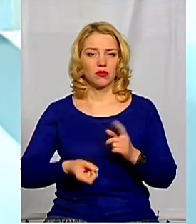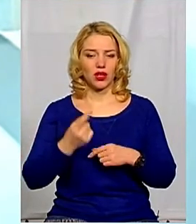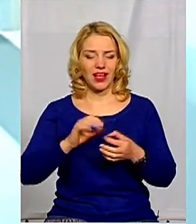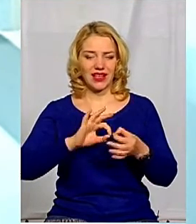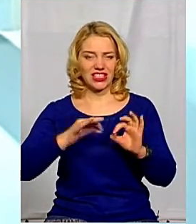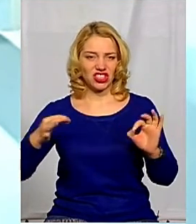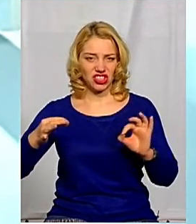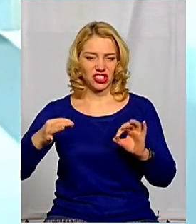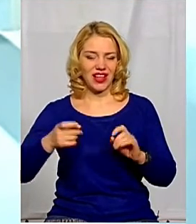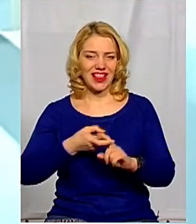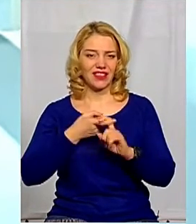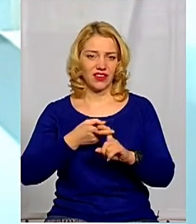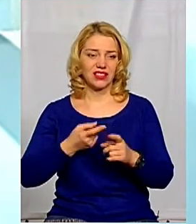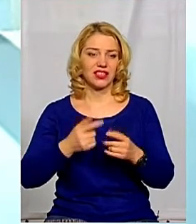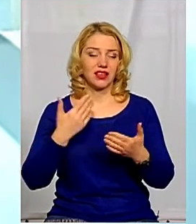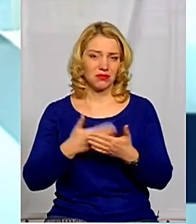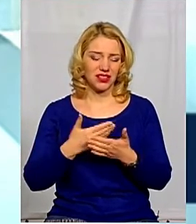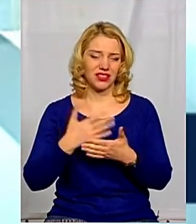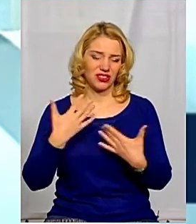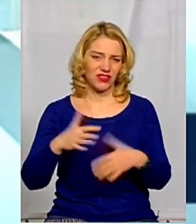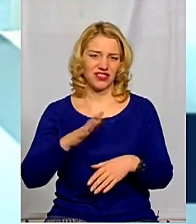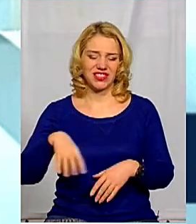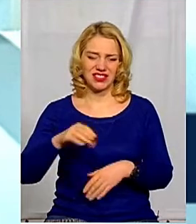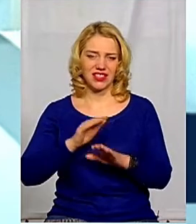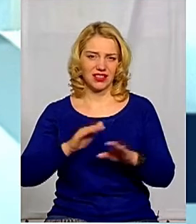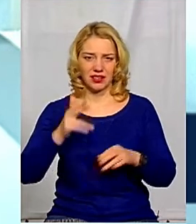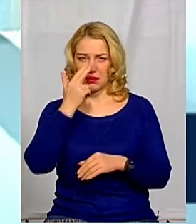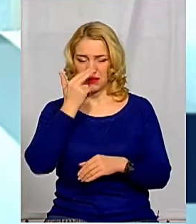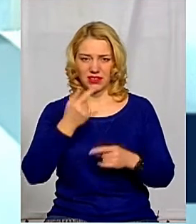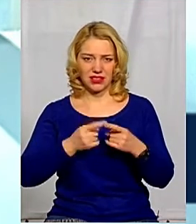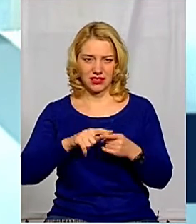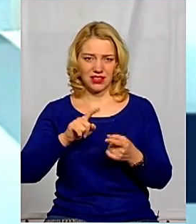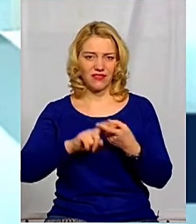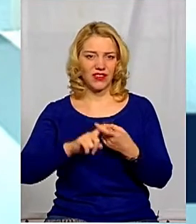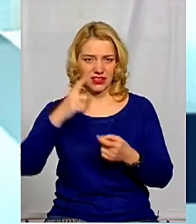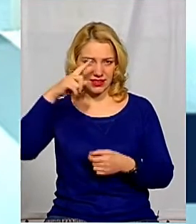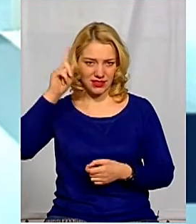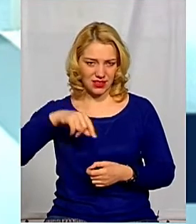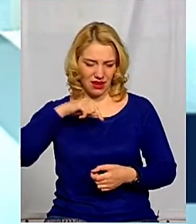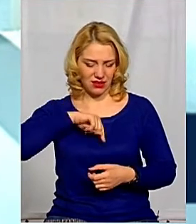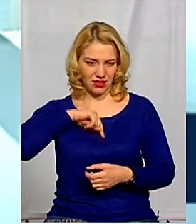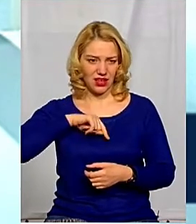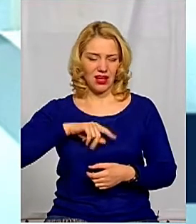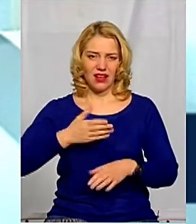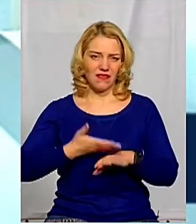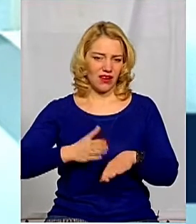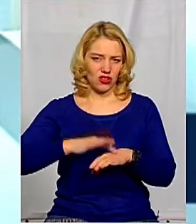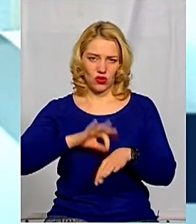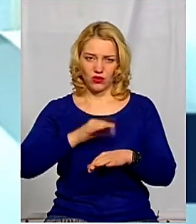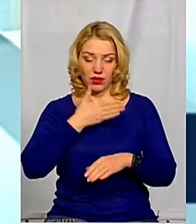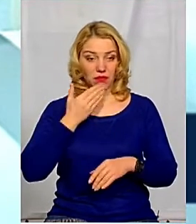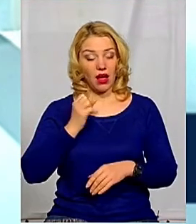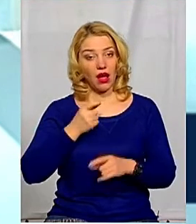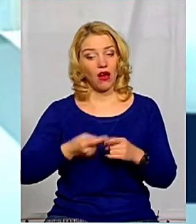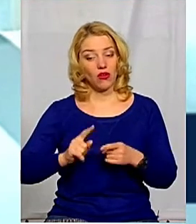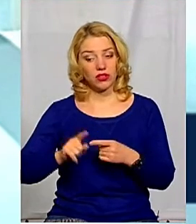кишечною інфекцією. І практично всі вже і діти вже всі адаптовані до цієї інфекції, вони не переносять її важко. А ось до